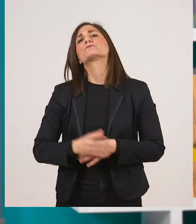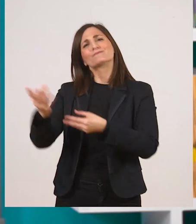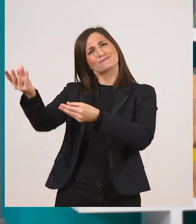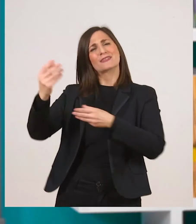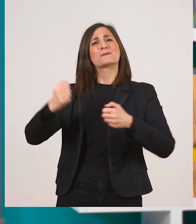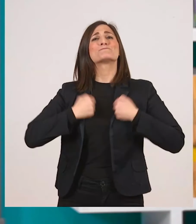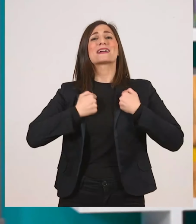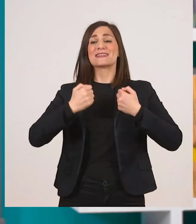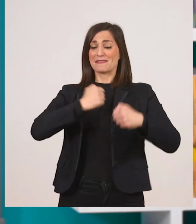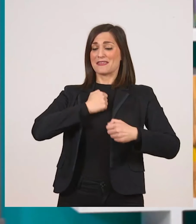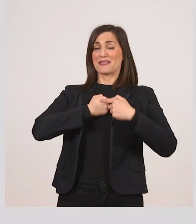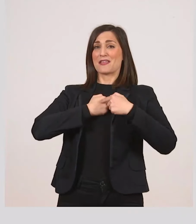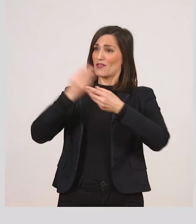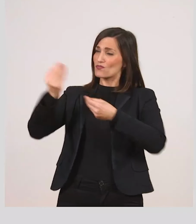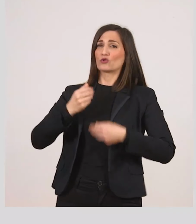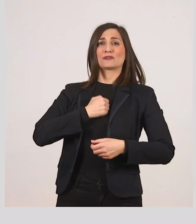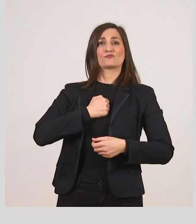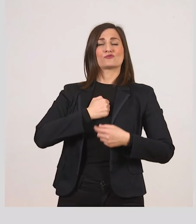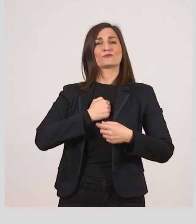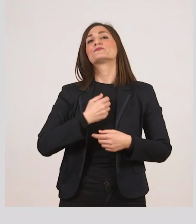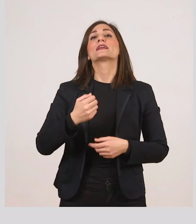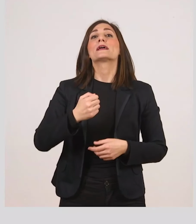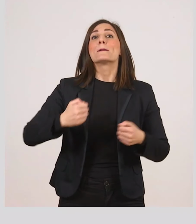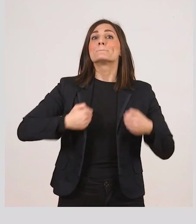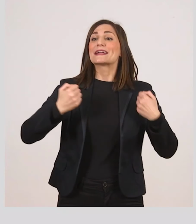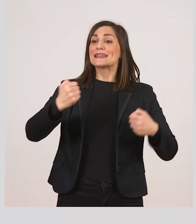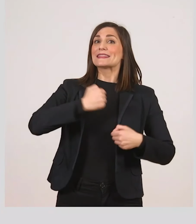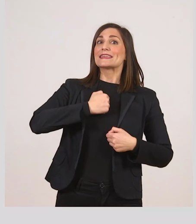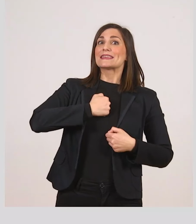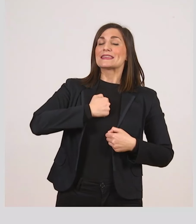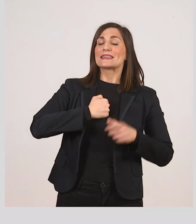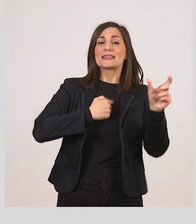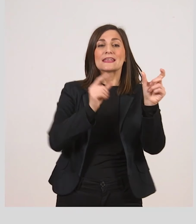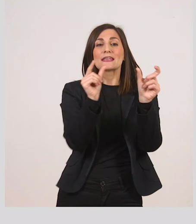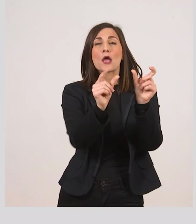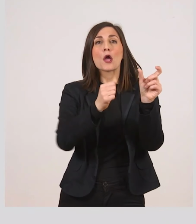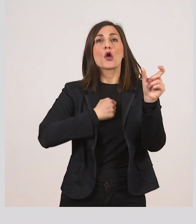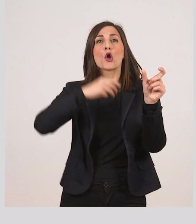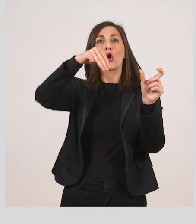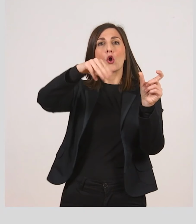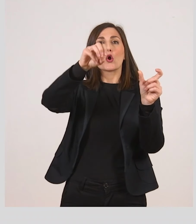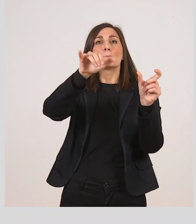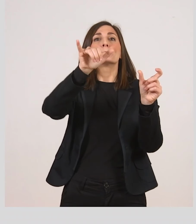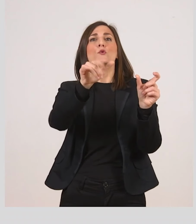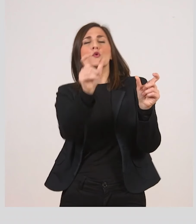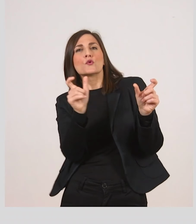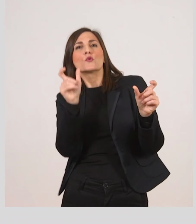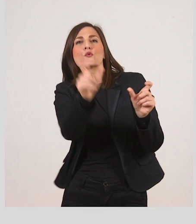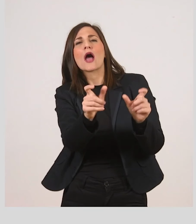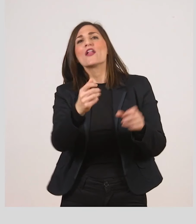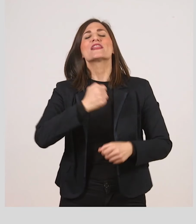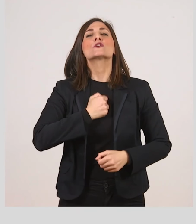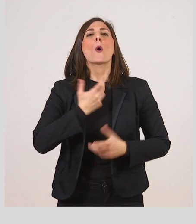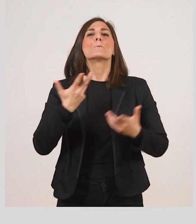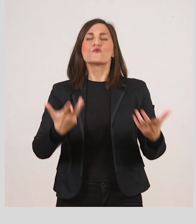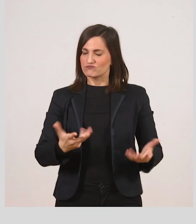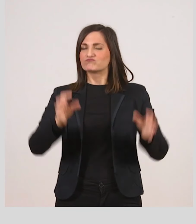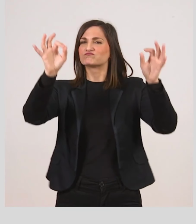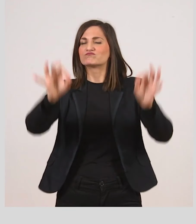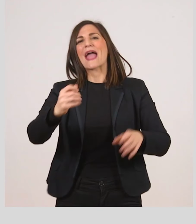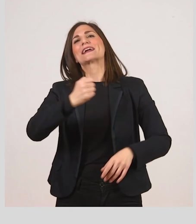μου το παιχνίδι μου. Η λεξούλα μου που είναι δίπλα στο παιχνίδι μπορεί να αντικατασταθεί με το δικό μου. Άρα είναι